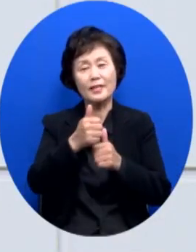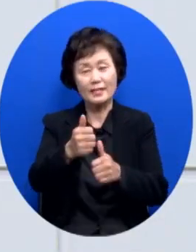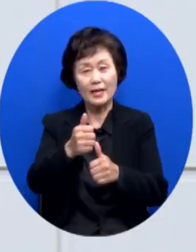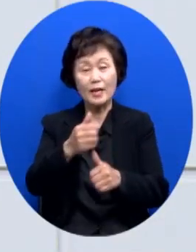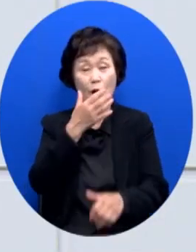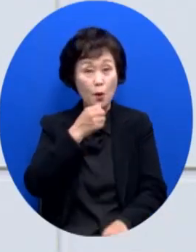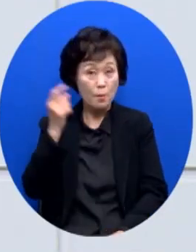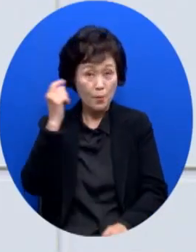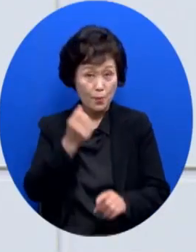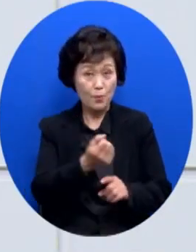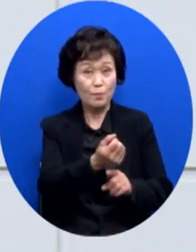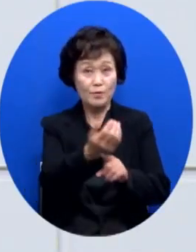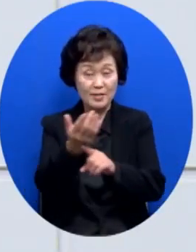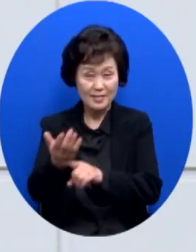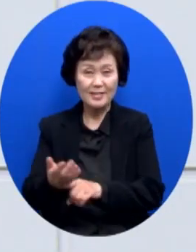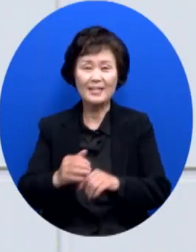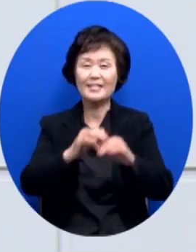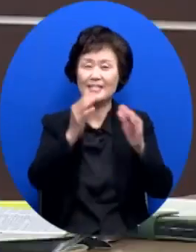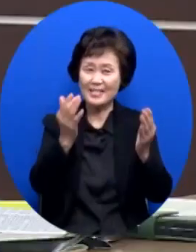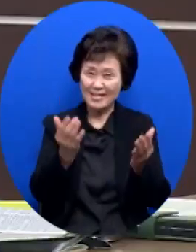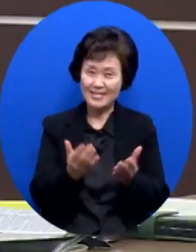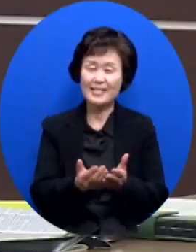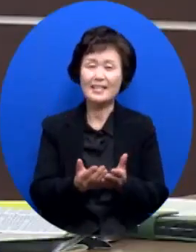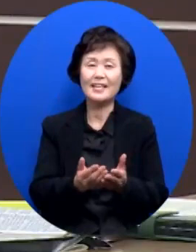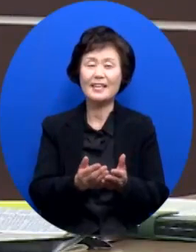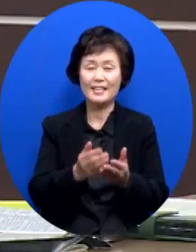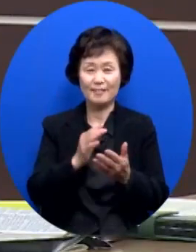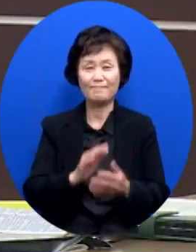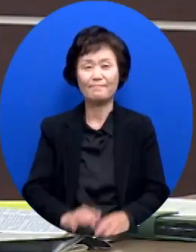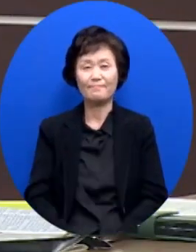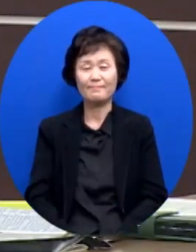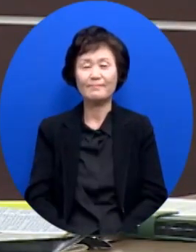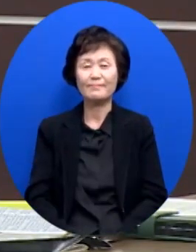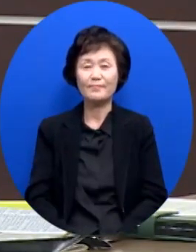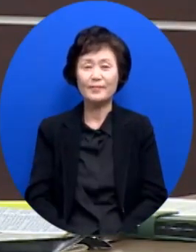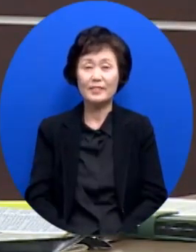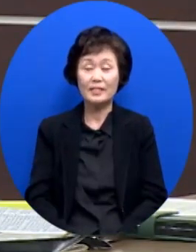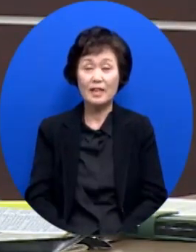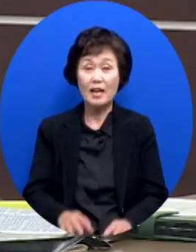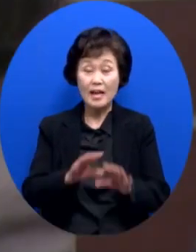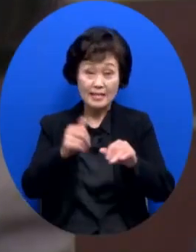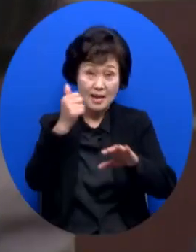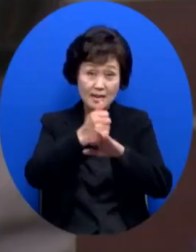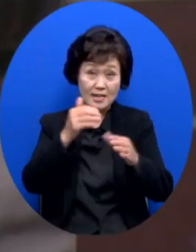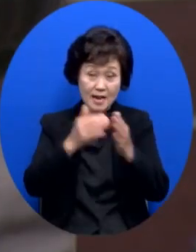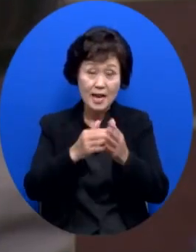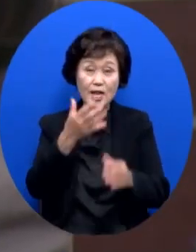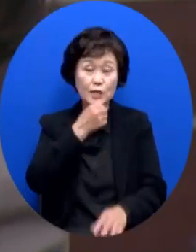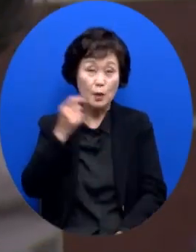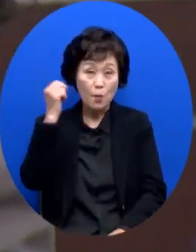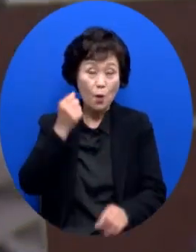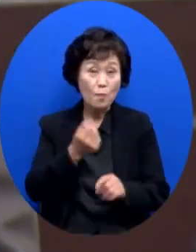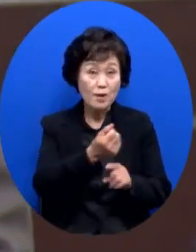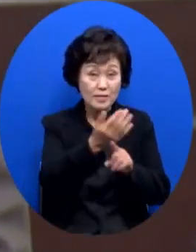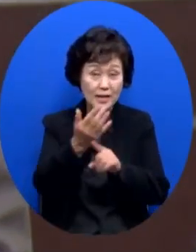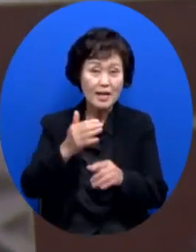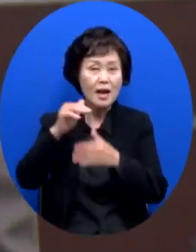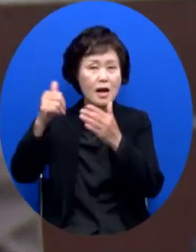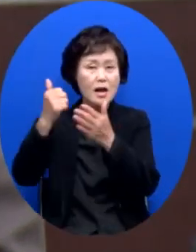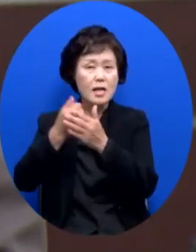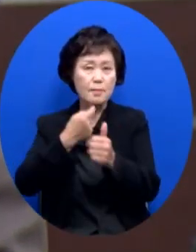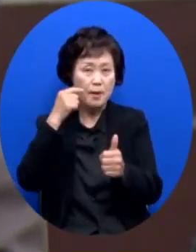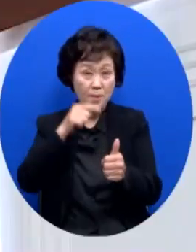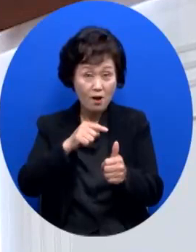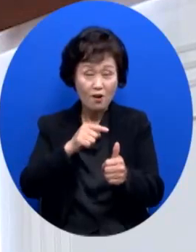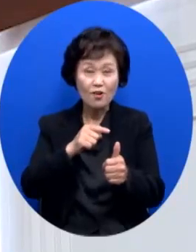우리가 복음을 전하는 그런 단체입니다. 네, 그렇군요. 땅끝까지 복음을 전하라는 말은 하나님의 지상명령이기도